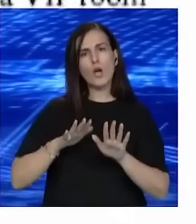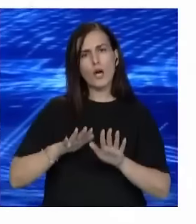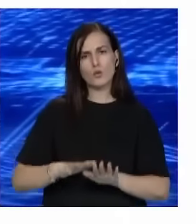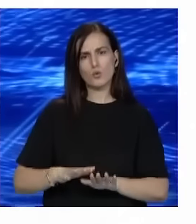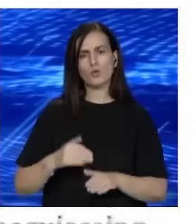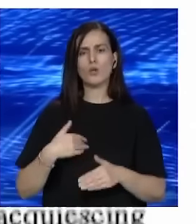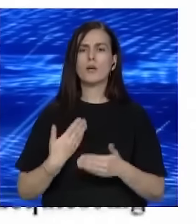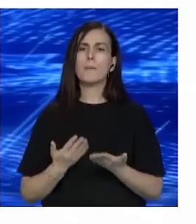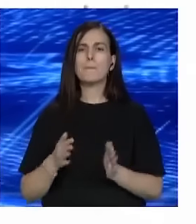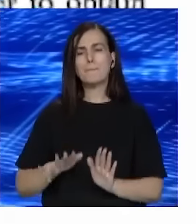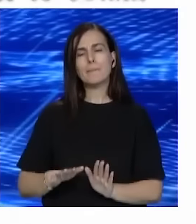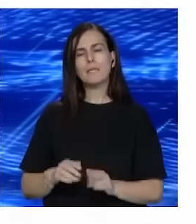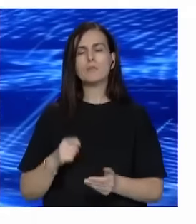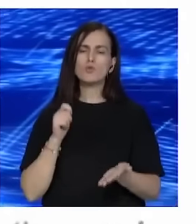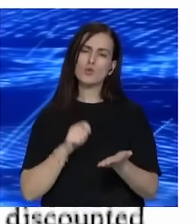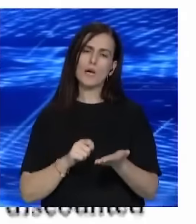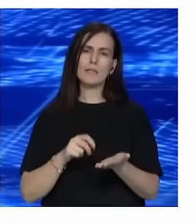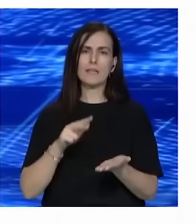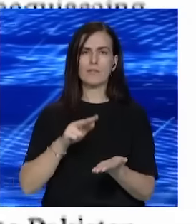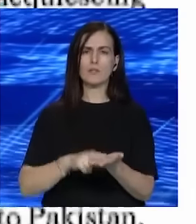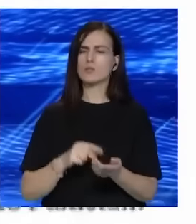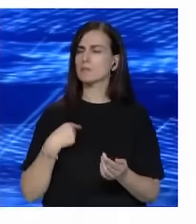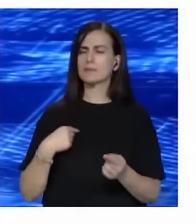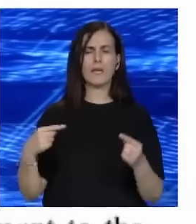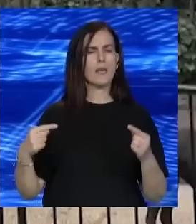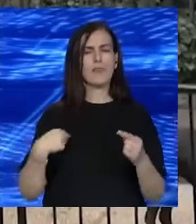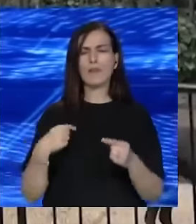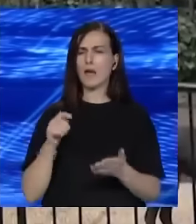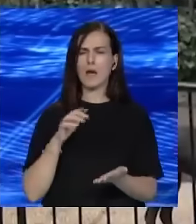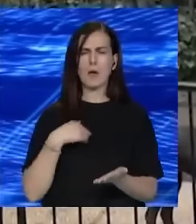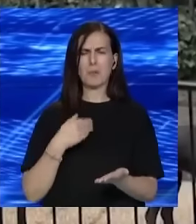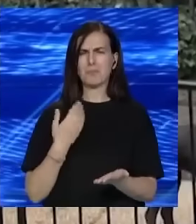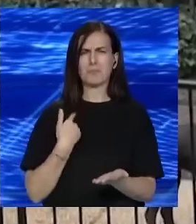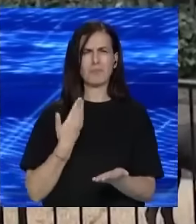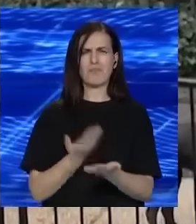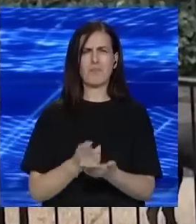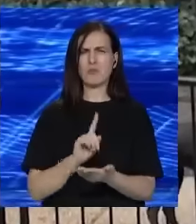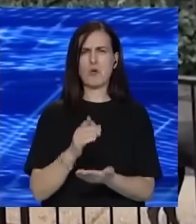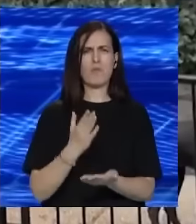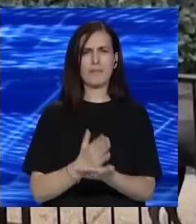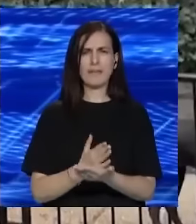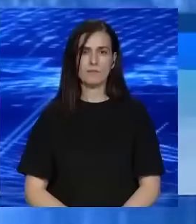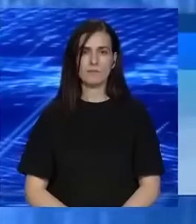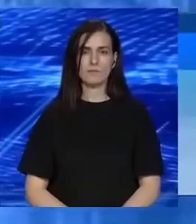në detyrë duke cilësuar akuzat si plotësisht të rreme dhe të pabazuara.